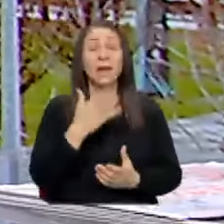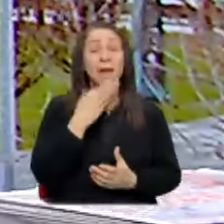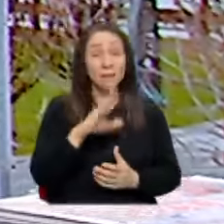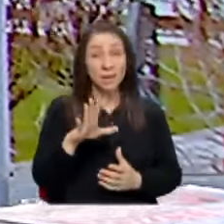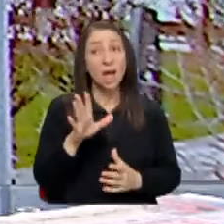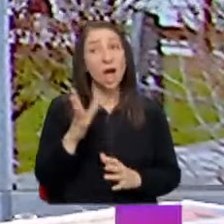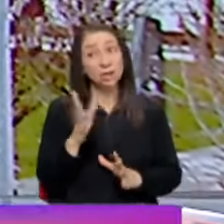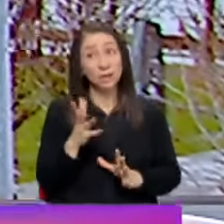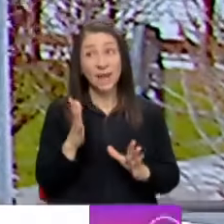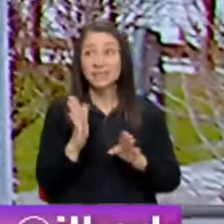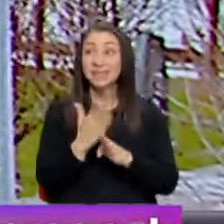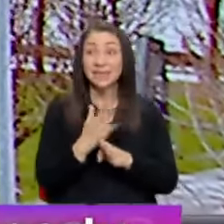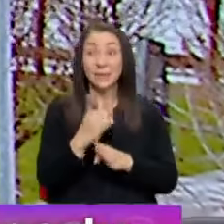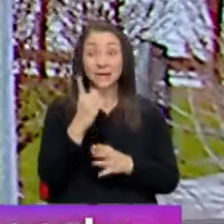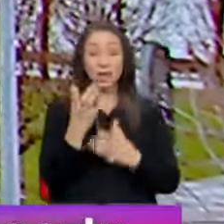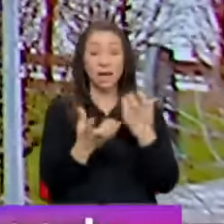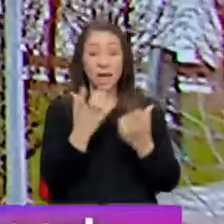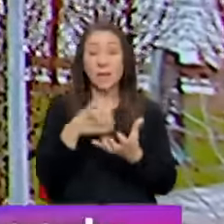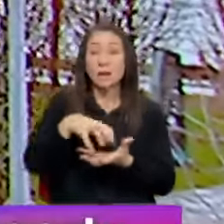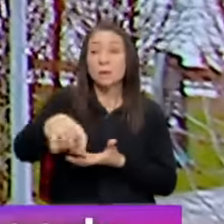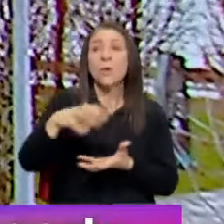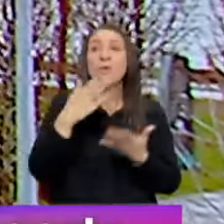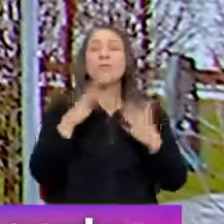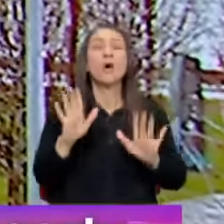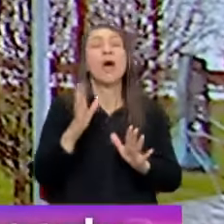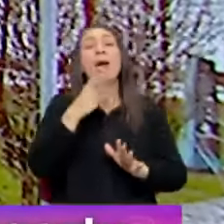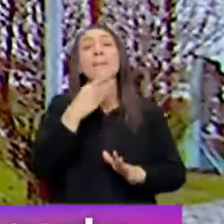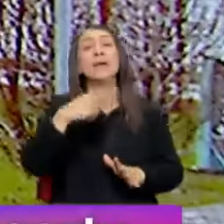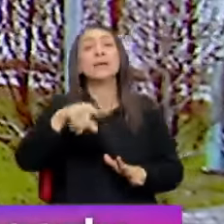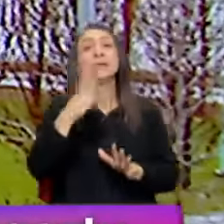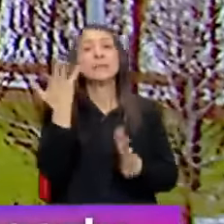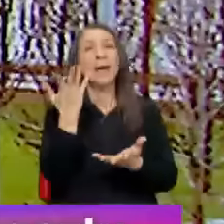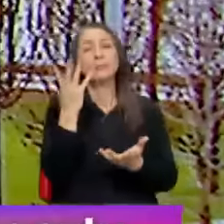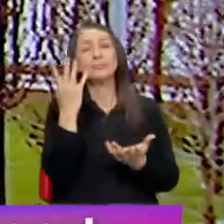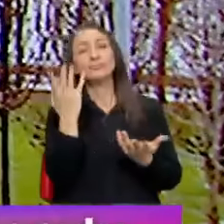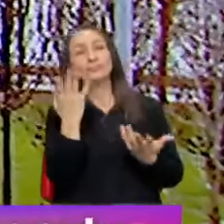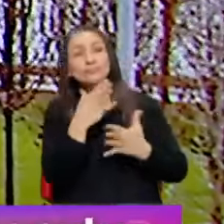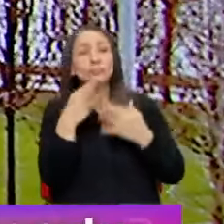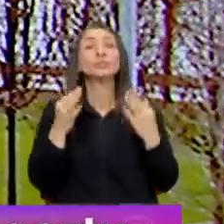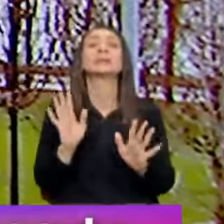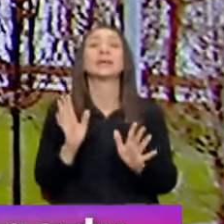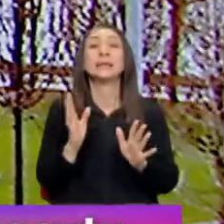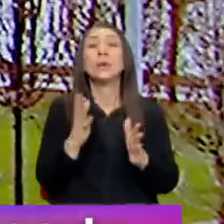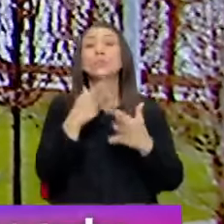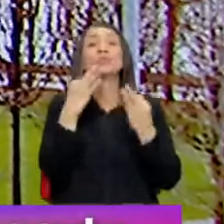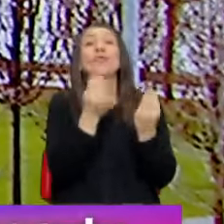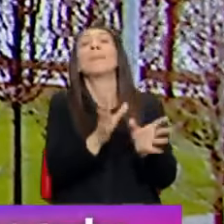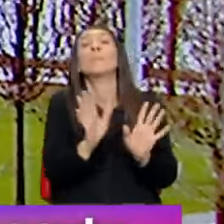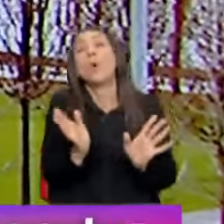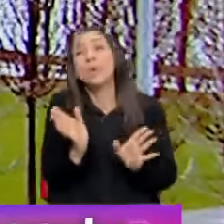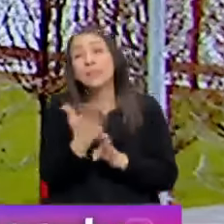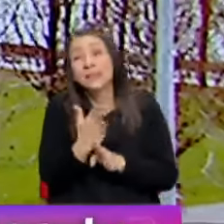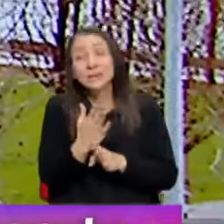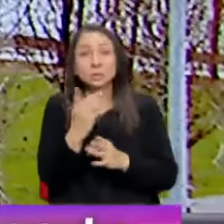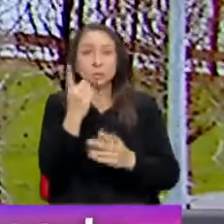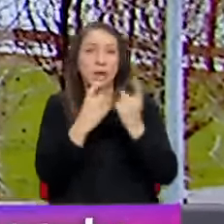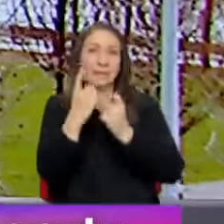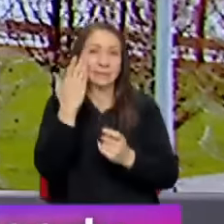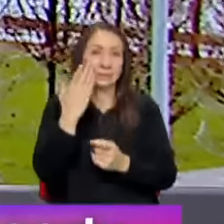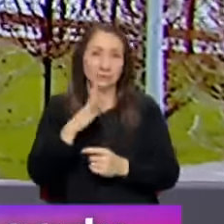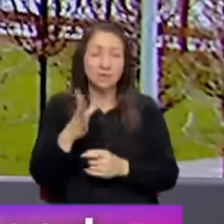Emekliye acaba neden bir kaynak ayrılmıyor? Emeklinin yüzü neden gülmüyor, güldürülmüyor diye soran izleyicilerimiz